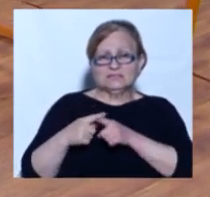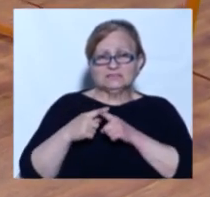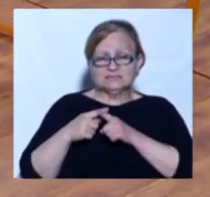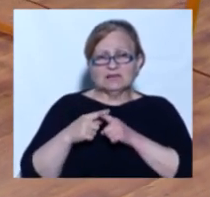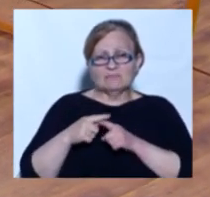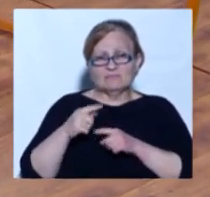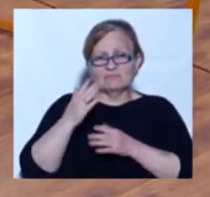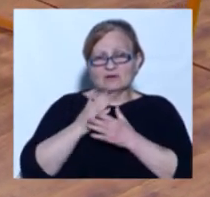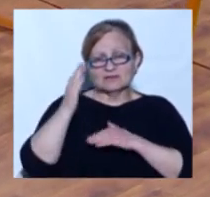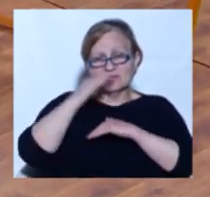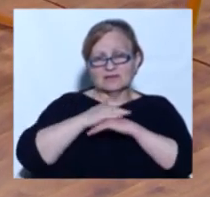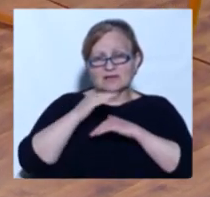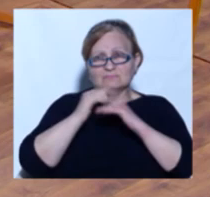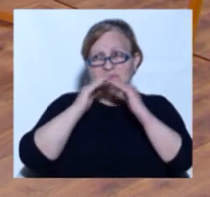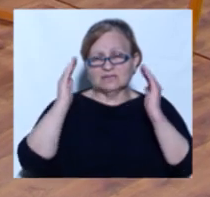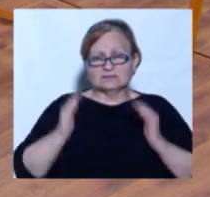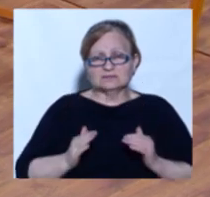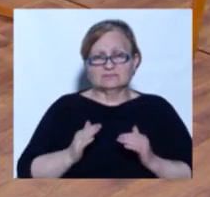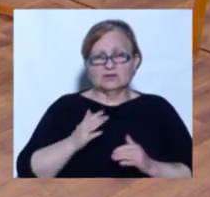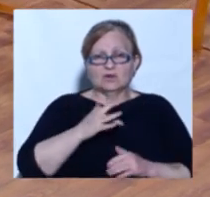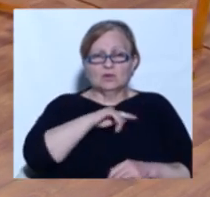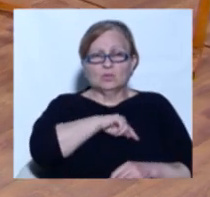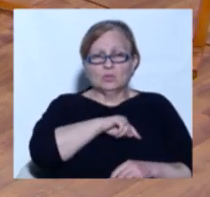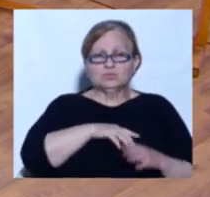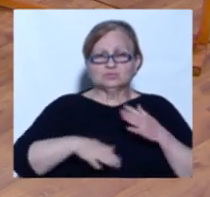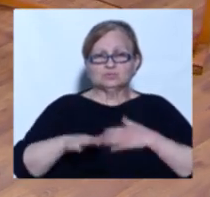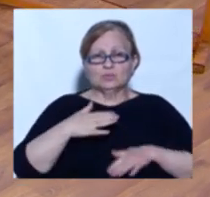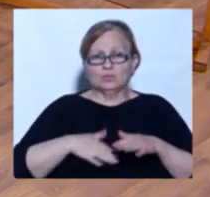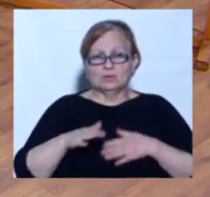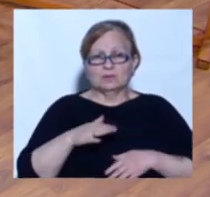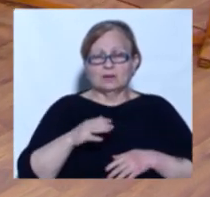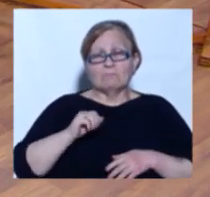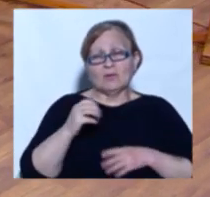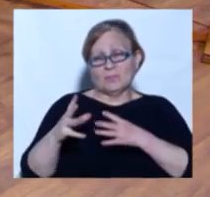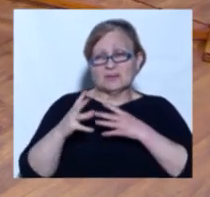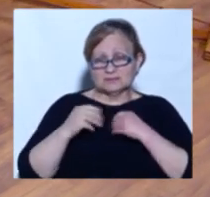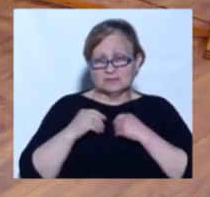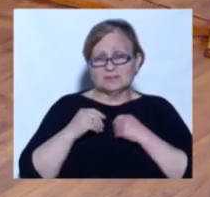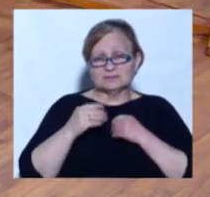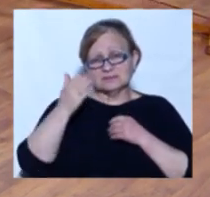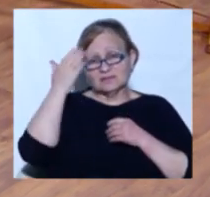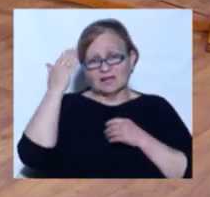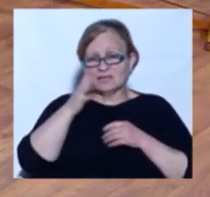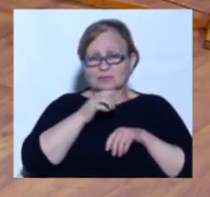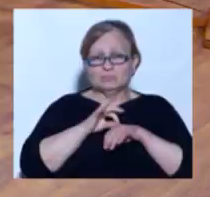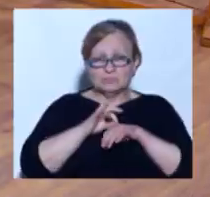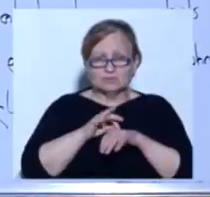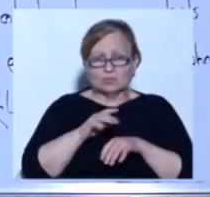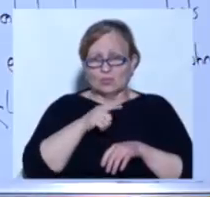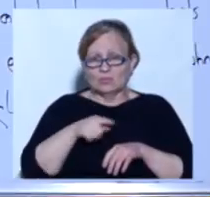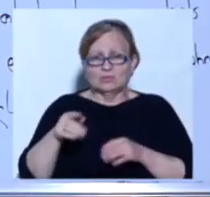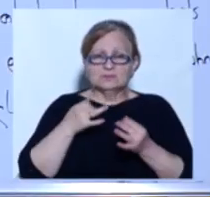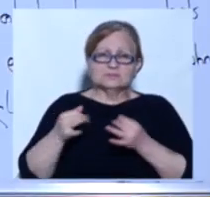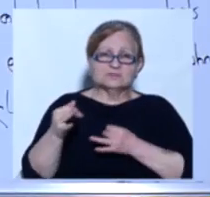ღამის სათევი, გულს უხარია. ნამდვილად უხარია გულს მეგობართან გატარებული დრო, მასთან საუბარი,